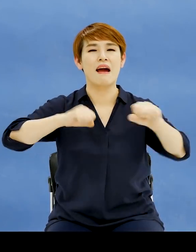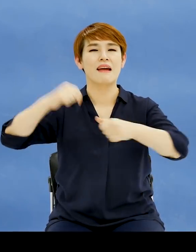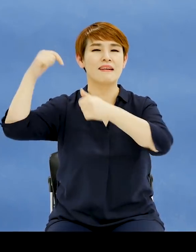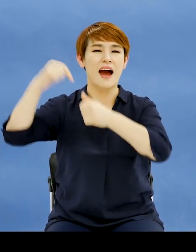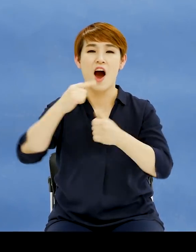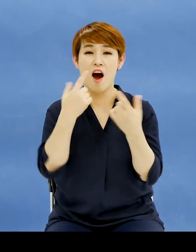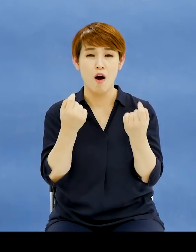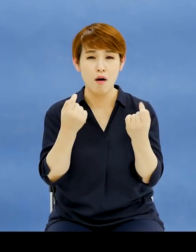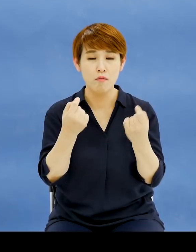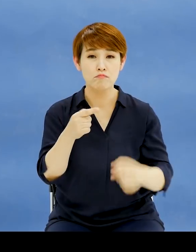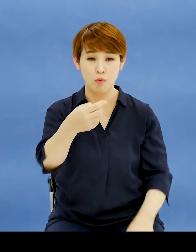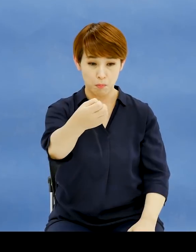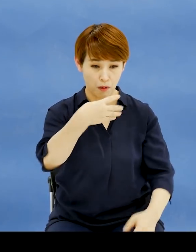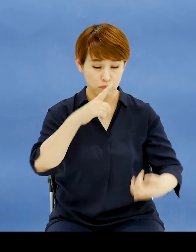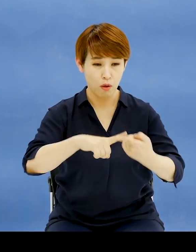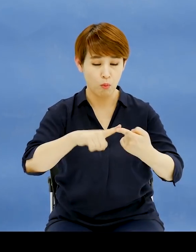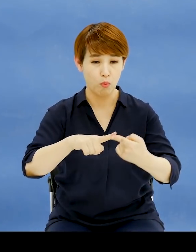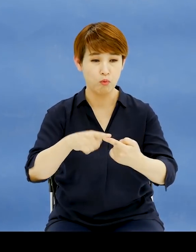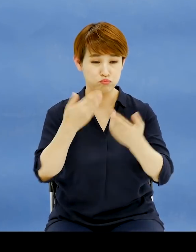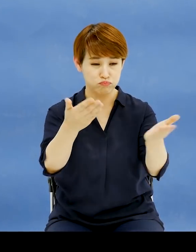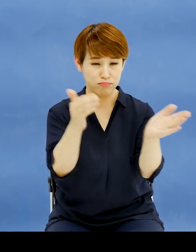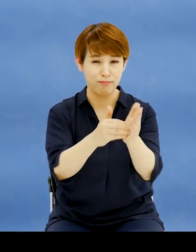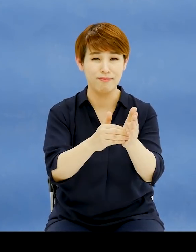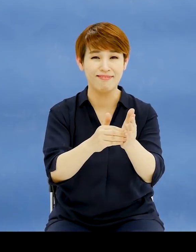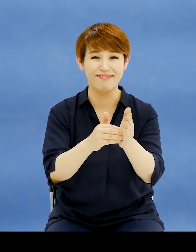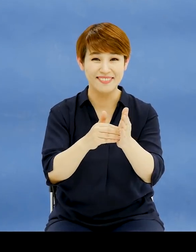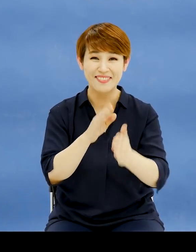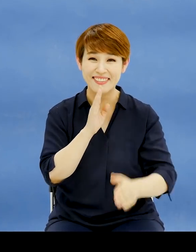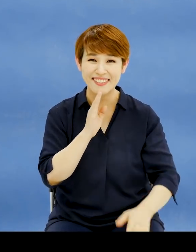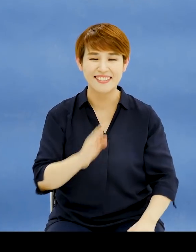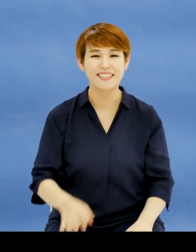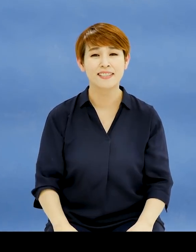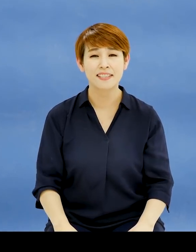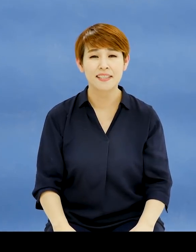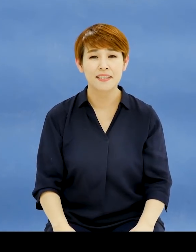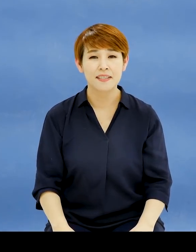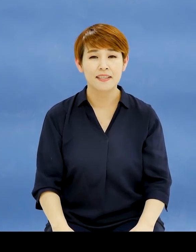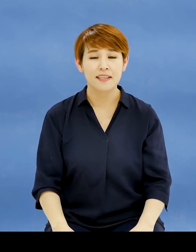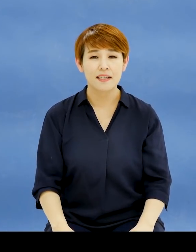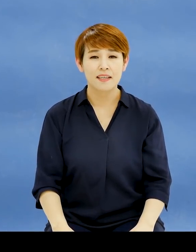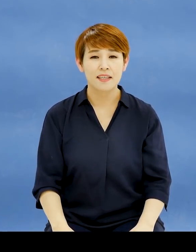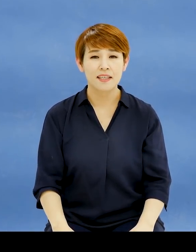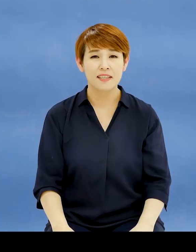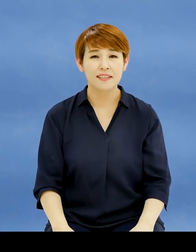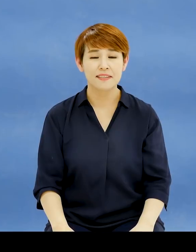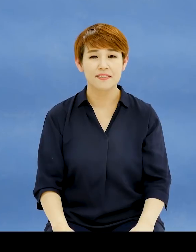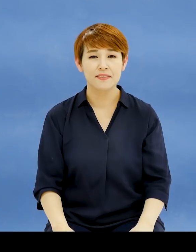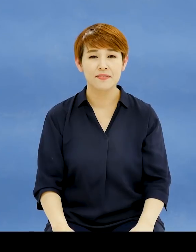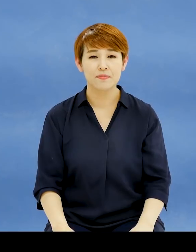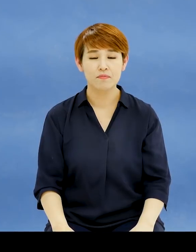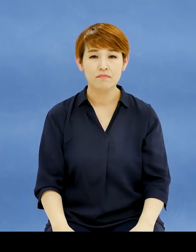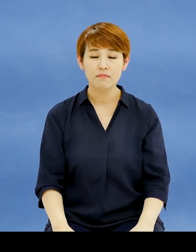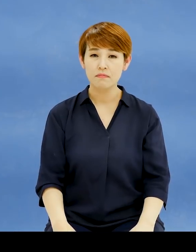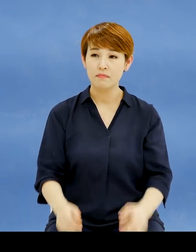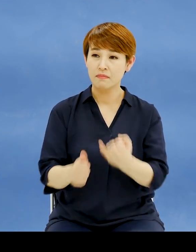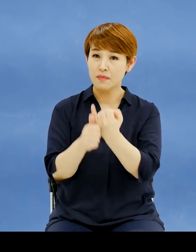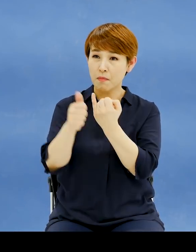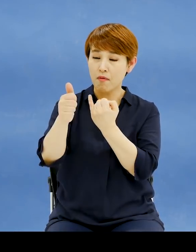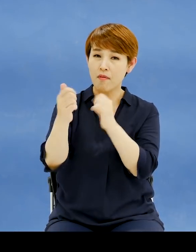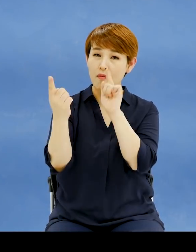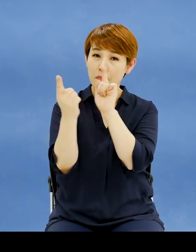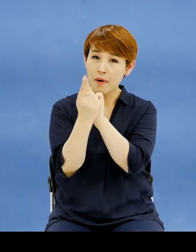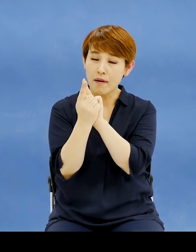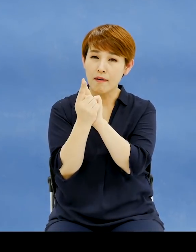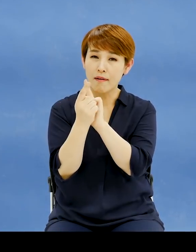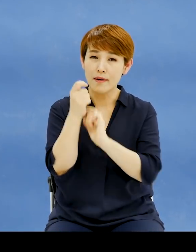네. 말씀대로 네가 얘기한 대로 난 한 거야 이렇게 하신 게 아닌가 싶어요. 그러면 그 구체적으로 우리 브레너